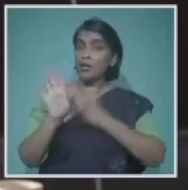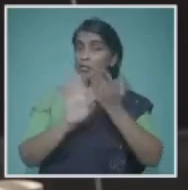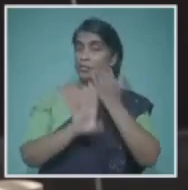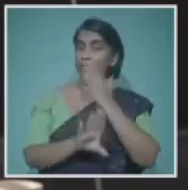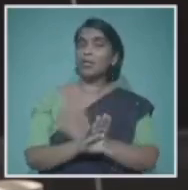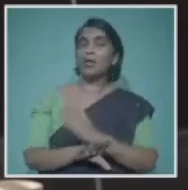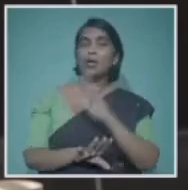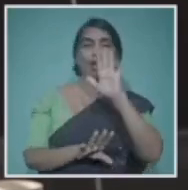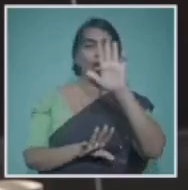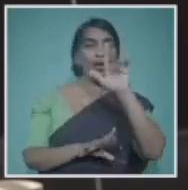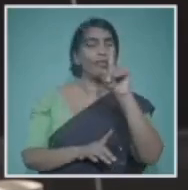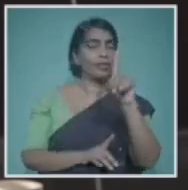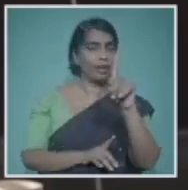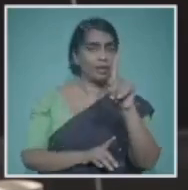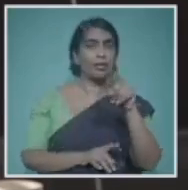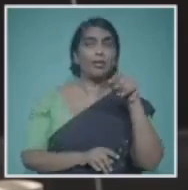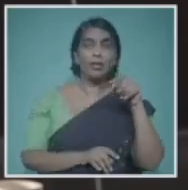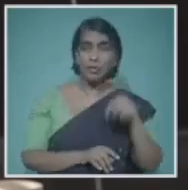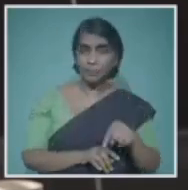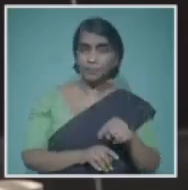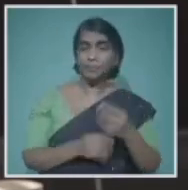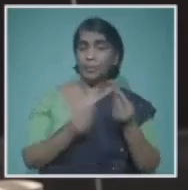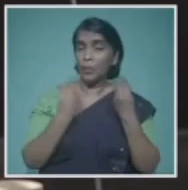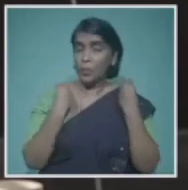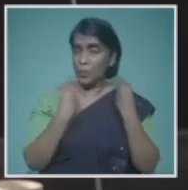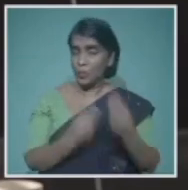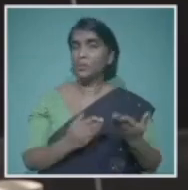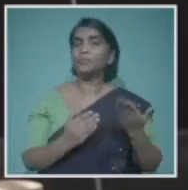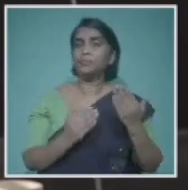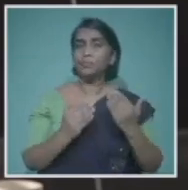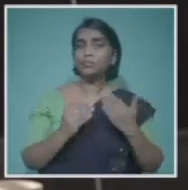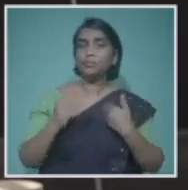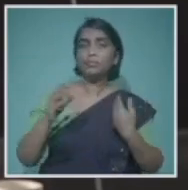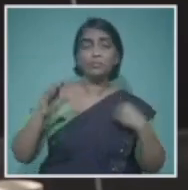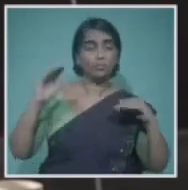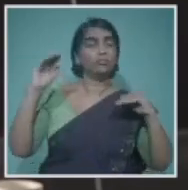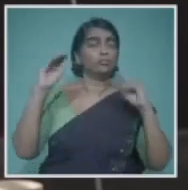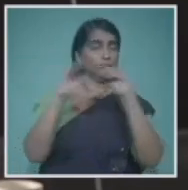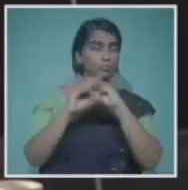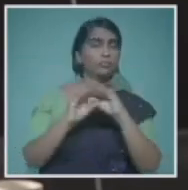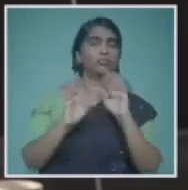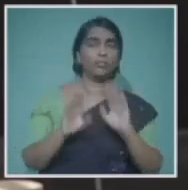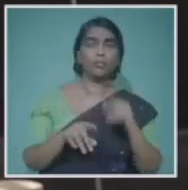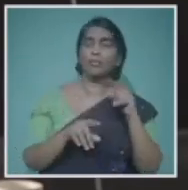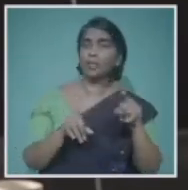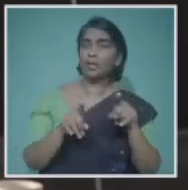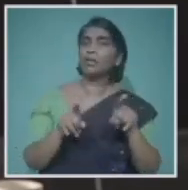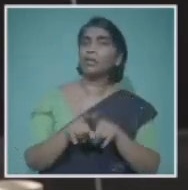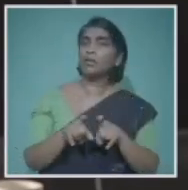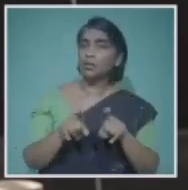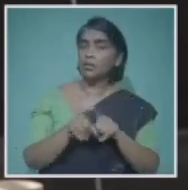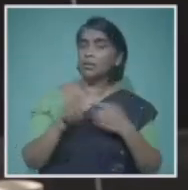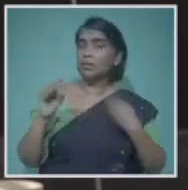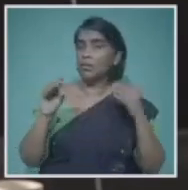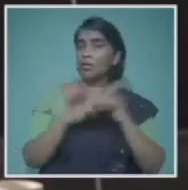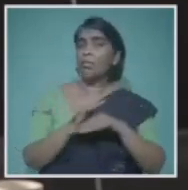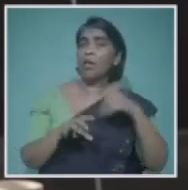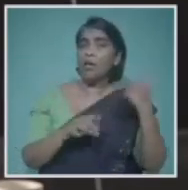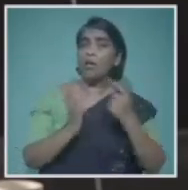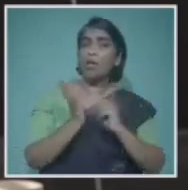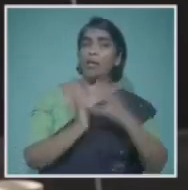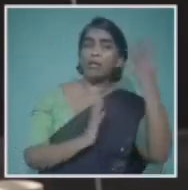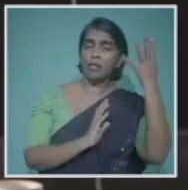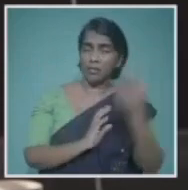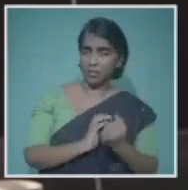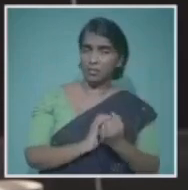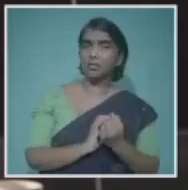කලින් රුපියල් 91ක්. එතකොට මේ හිඟය අපි පියව ගන්න වෙනවා. එතකොට ඒක පියව ගන්න අලුතෙන් ණය ගන්න